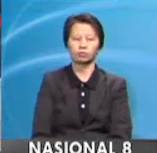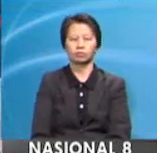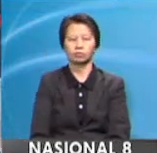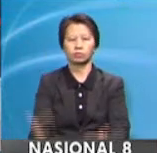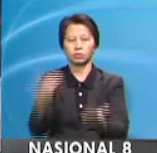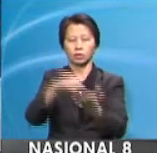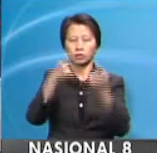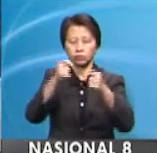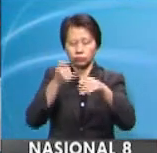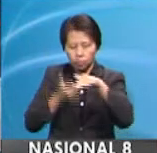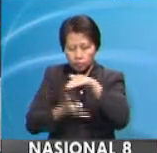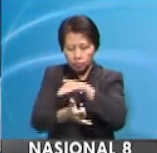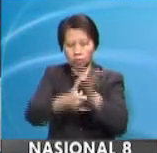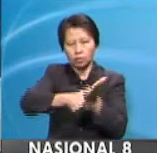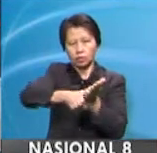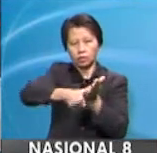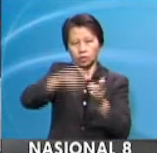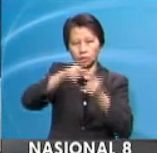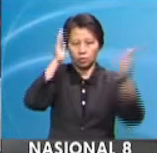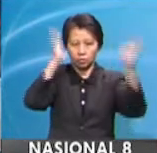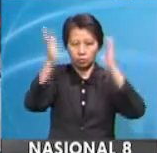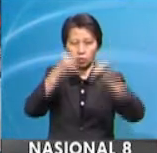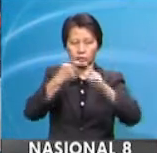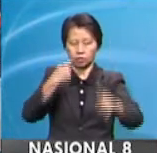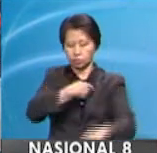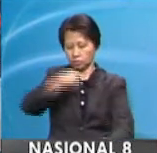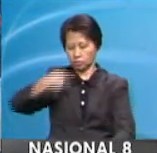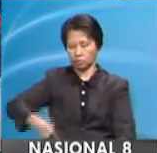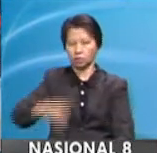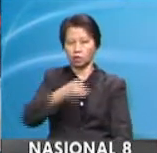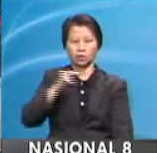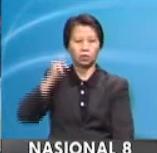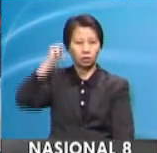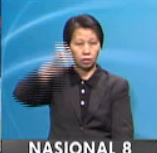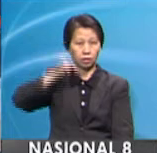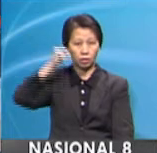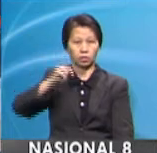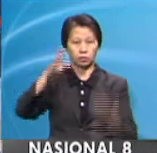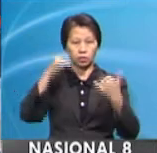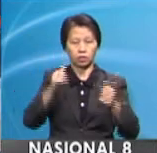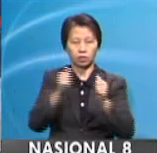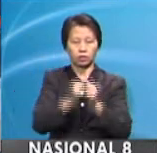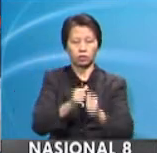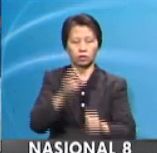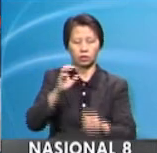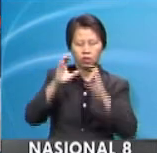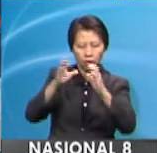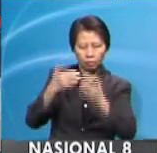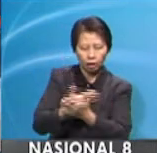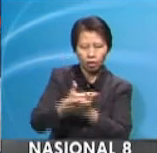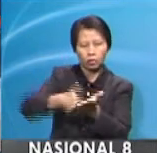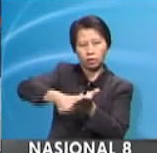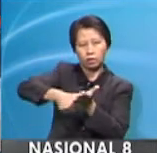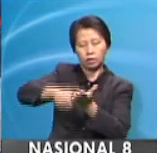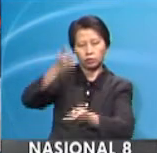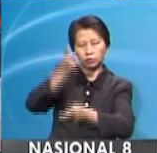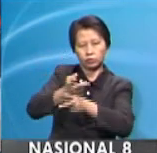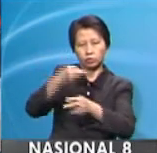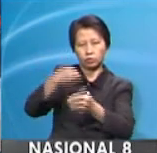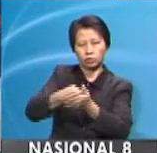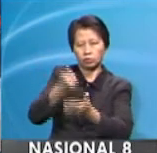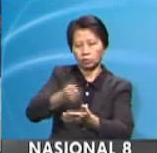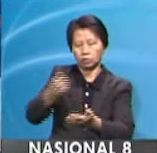lagi cuban seludup masuk dadah ke Malaysia daripada China dan Nigeria kali ini dengan modus operadi terbaru dadah disimpan di dalam